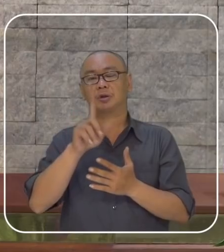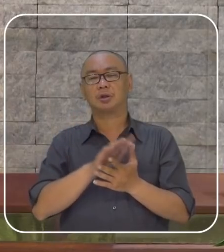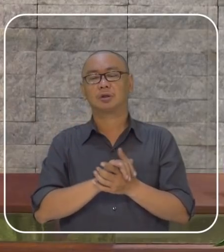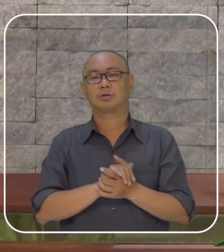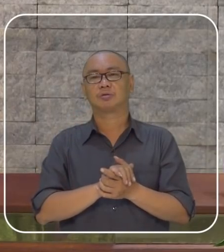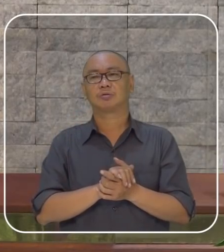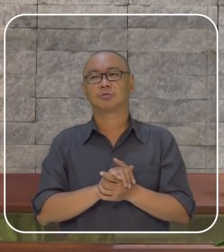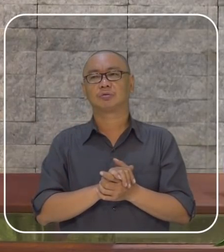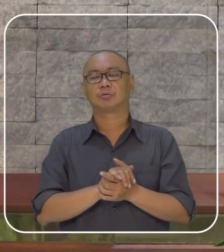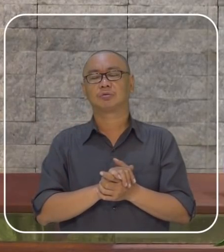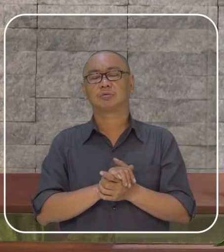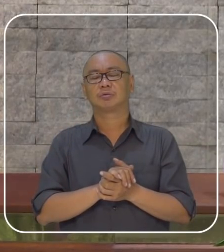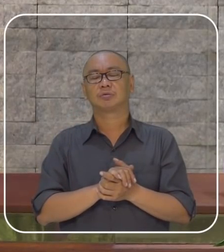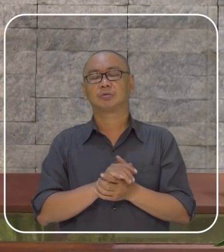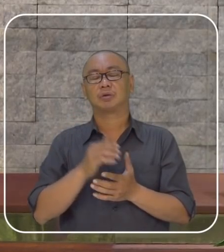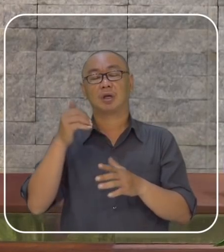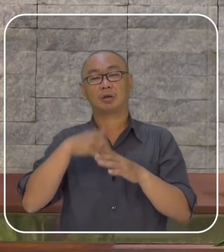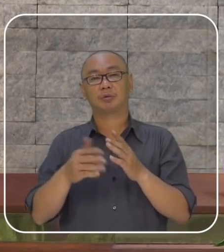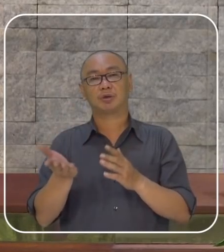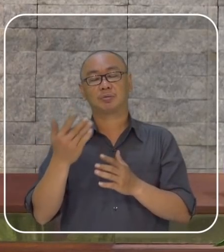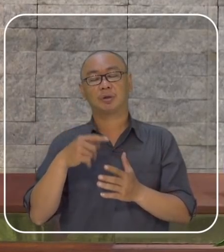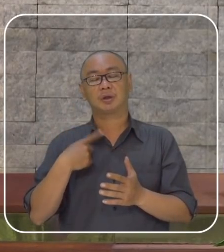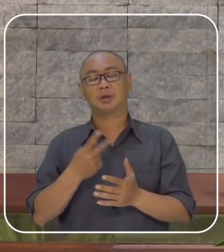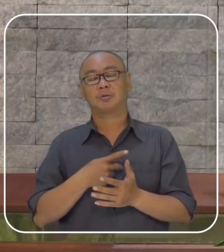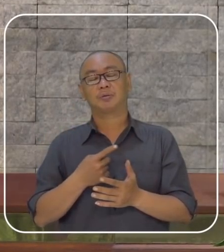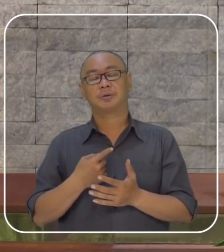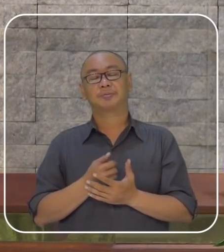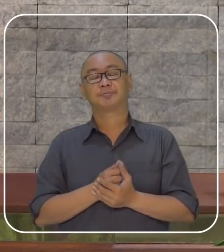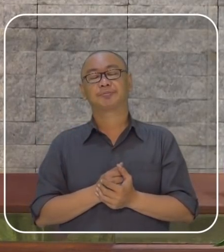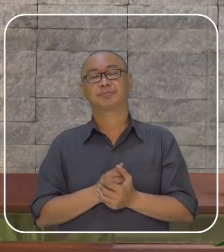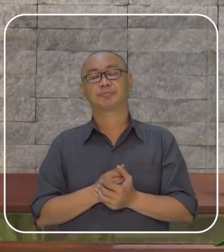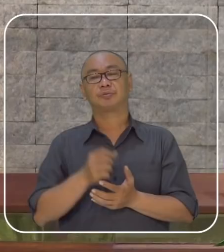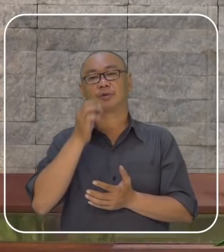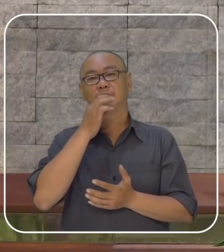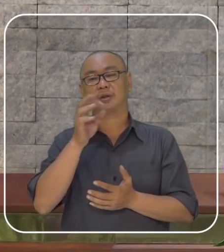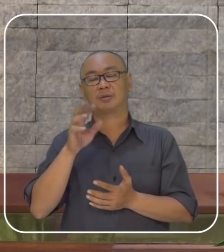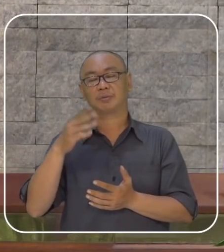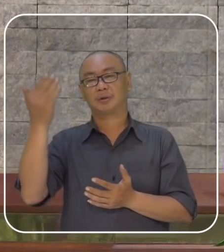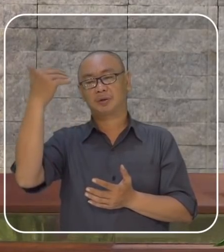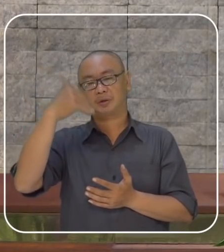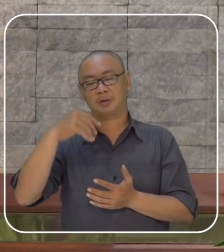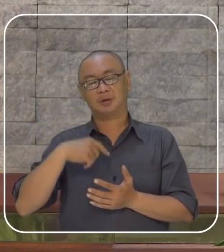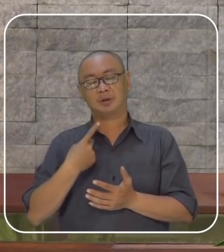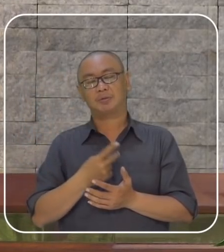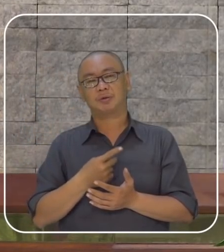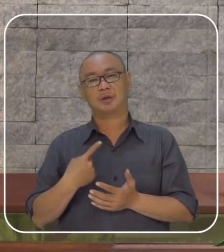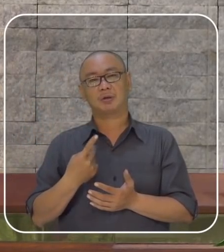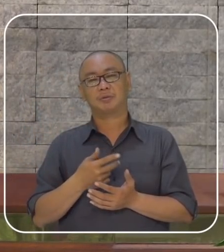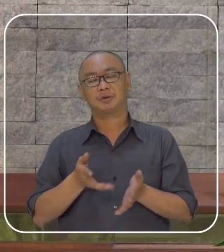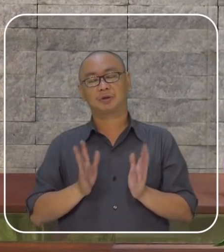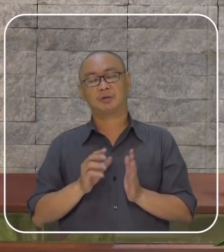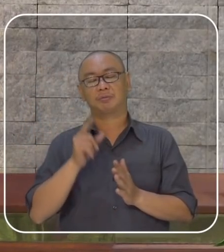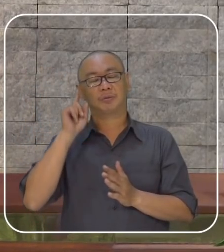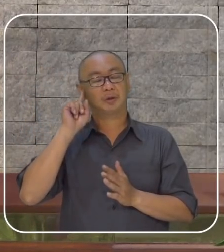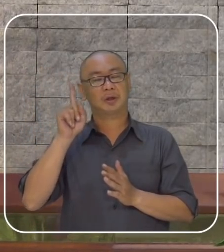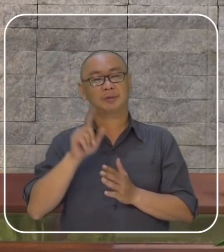perubahan di dalam kehidupan kami dan juga dunia. Berfirmanlah kepada kami karena kami siap untuk